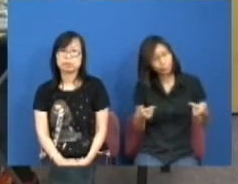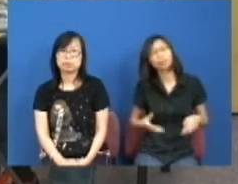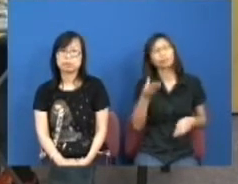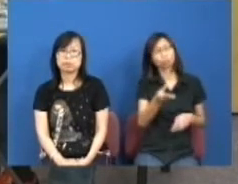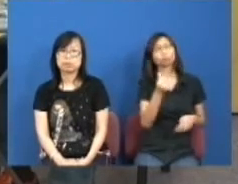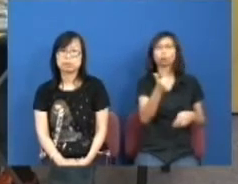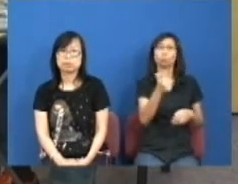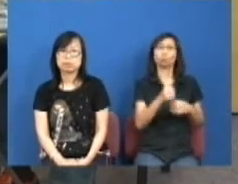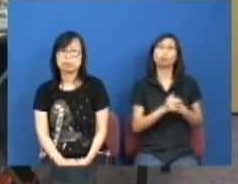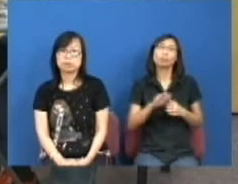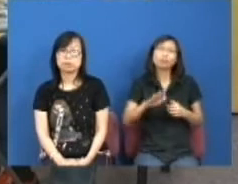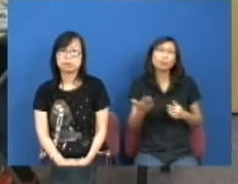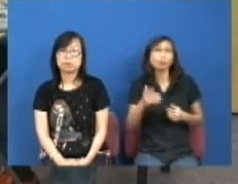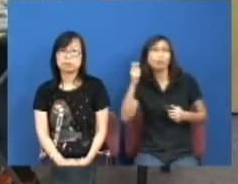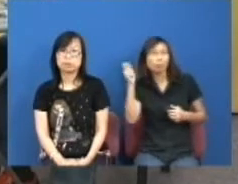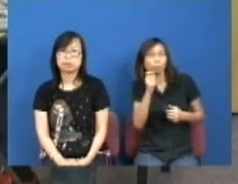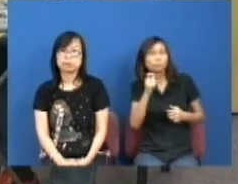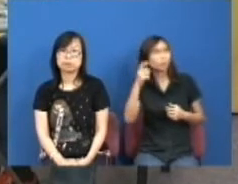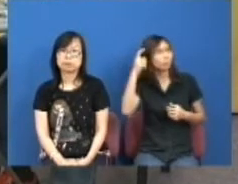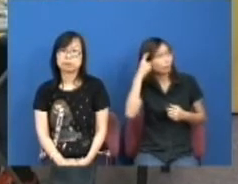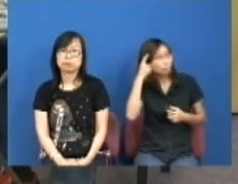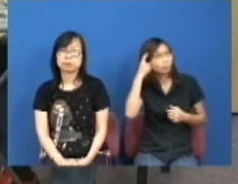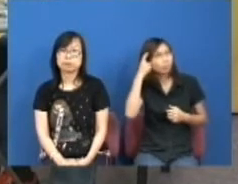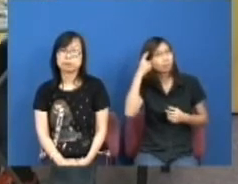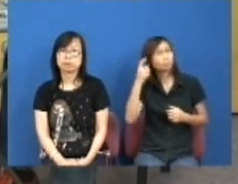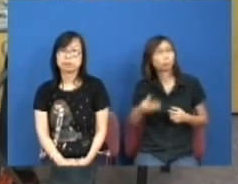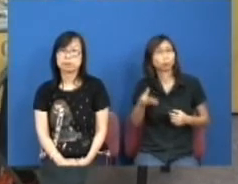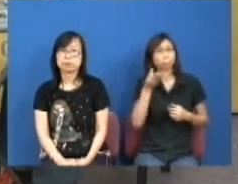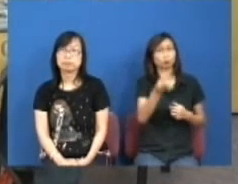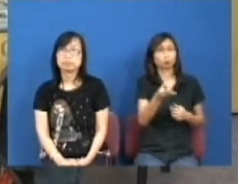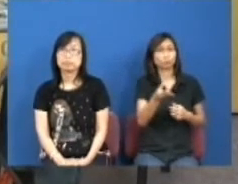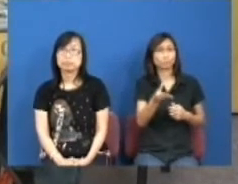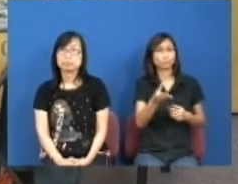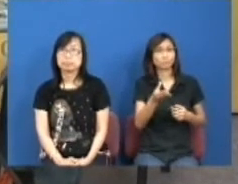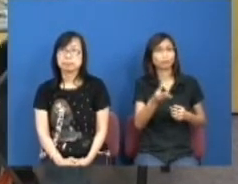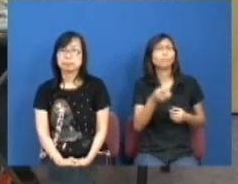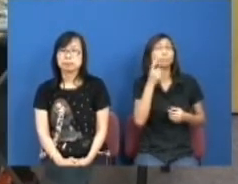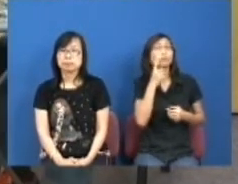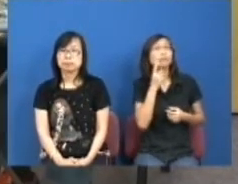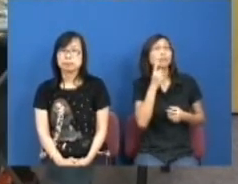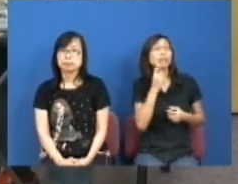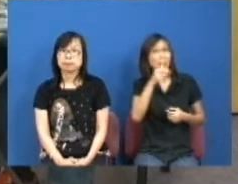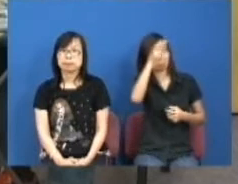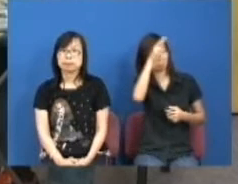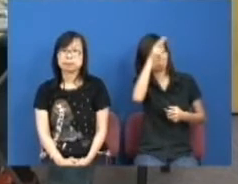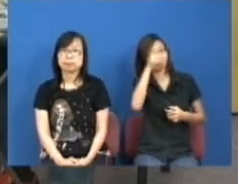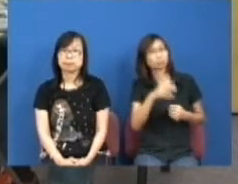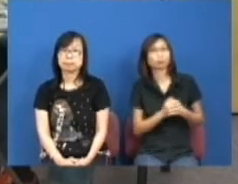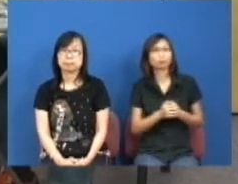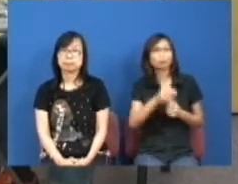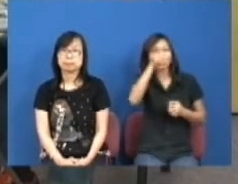咁但係好快就會另一個諗法，就係話我捐俾貪官啊，我捐俾貪官落嚟買名牌，